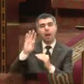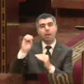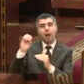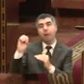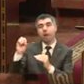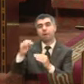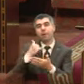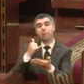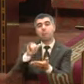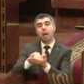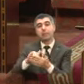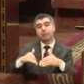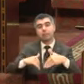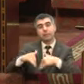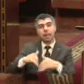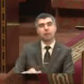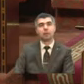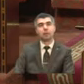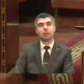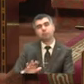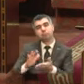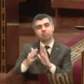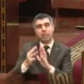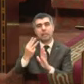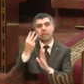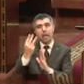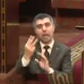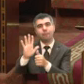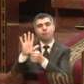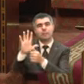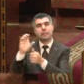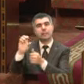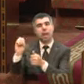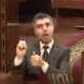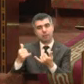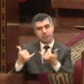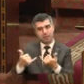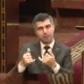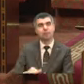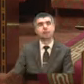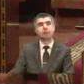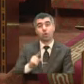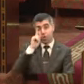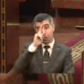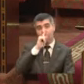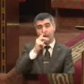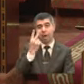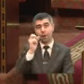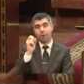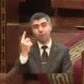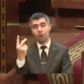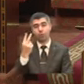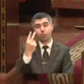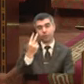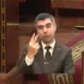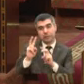الطرقات، الآن هذه النسبة هذه هبطت تقريبا لواحد 3600، وحنا الحرص ديالنا أنه في 2021 نخفضوها